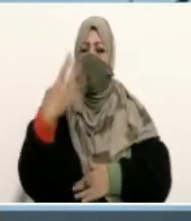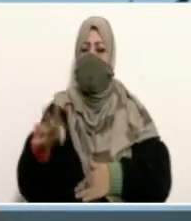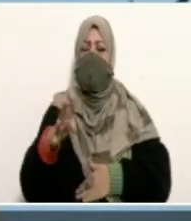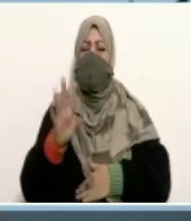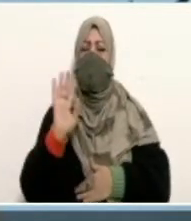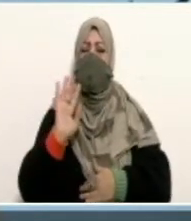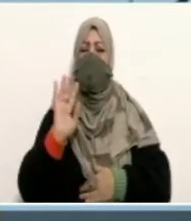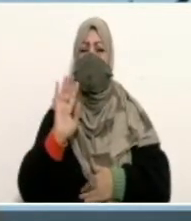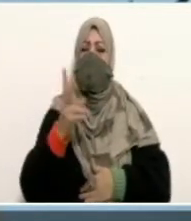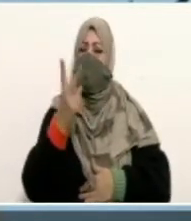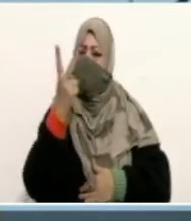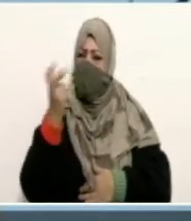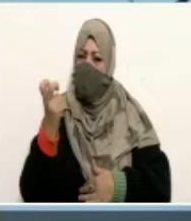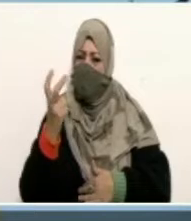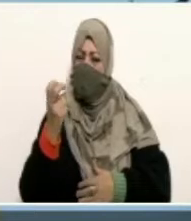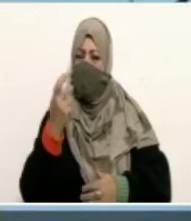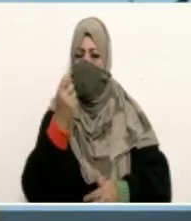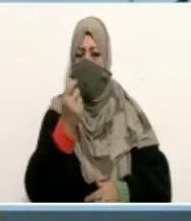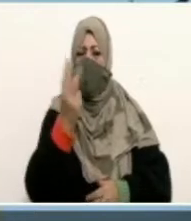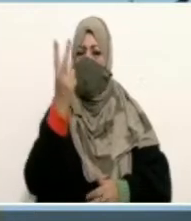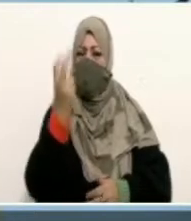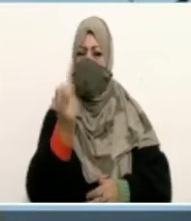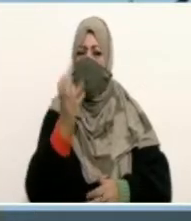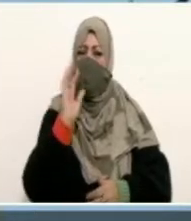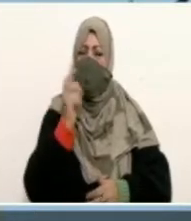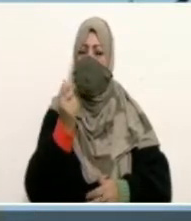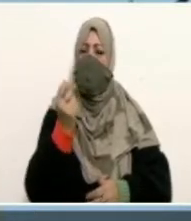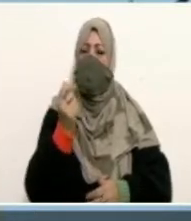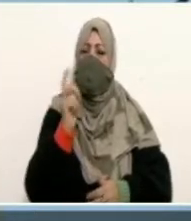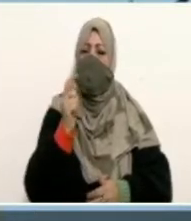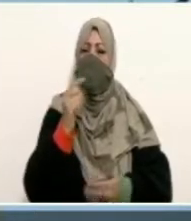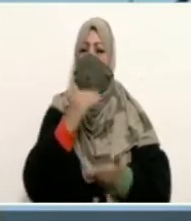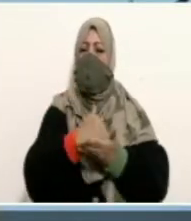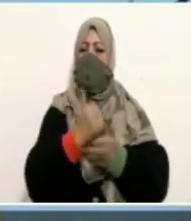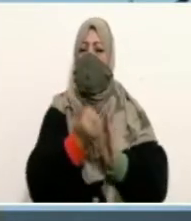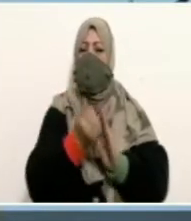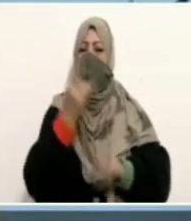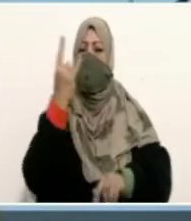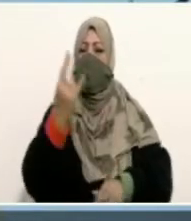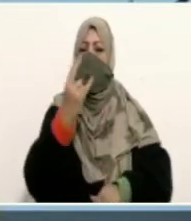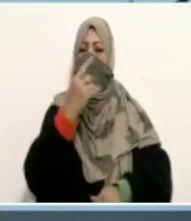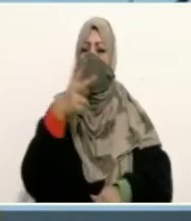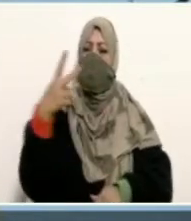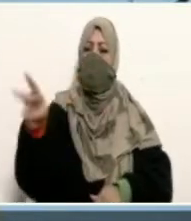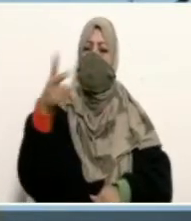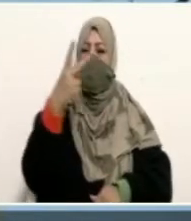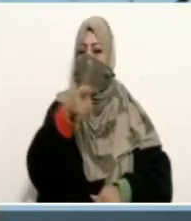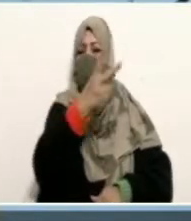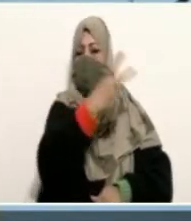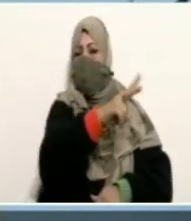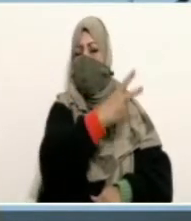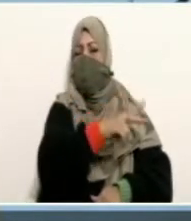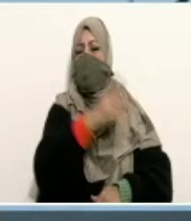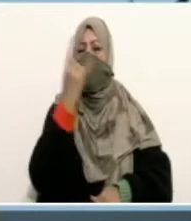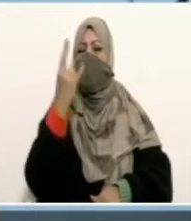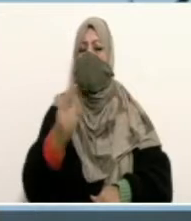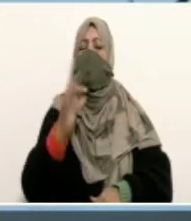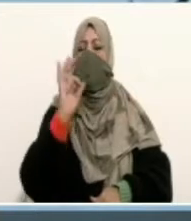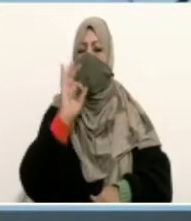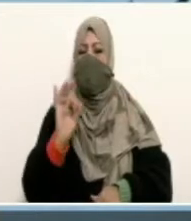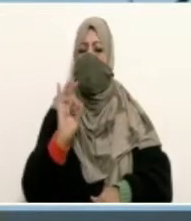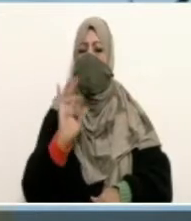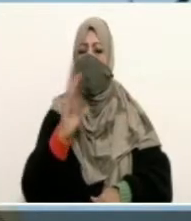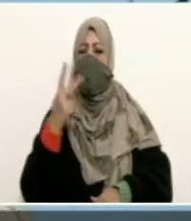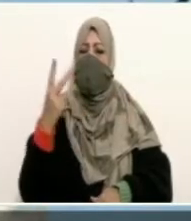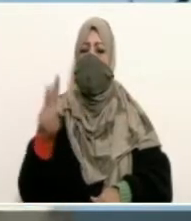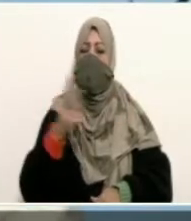لكل يقسمهم على 10 لكل واحد منهم 20 دينار، 20 دينار ينوي بها هذه كفارة عن أيمانه وهذه كفارة